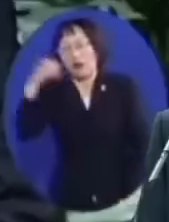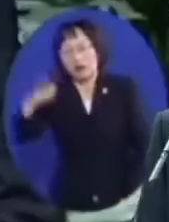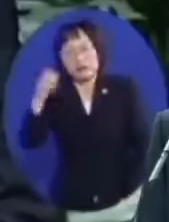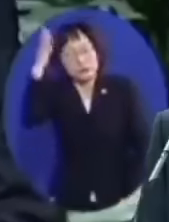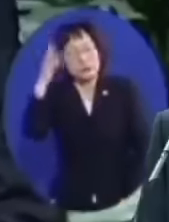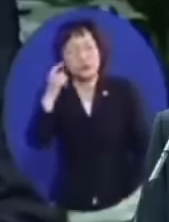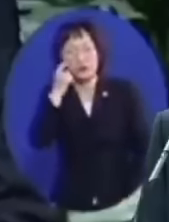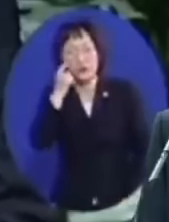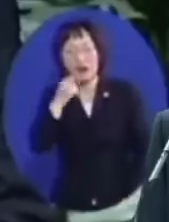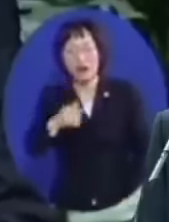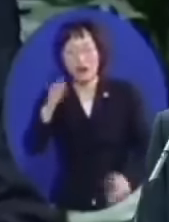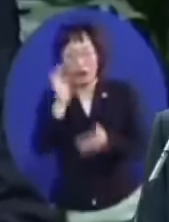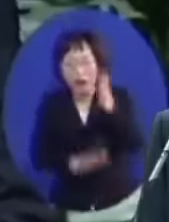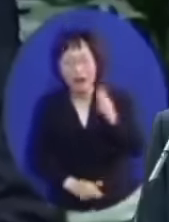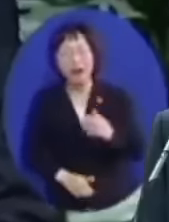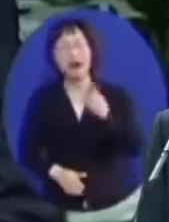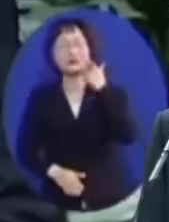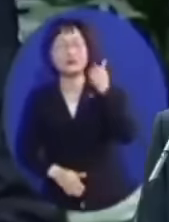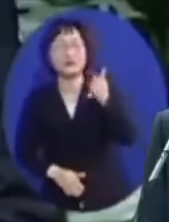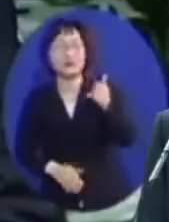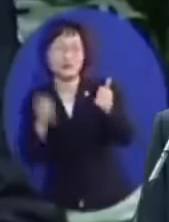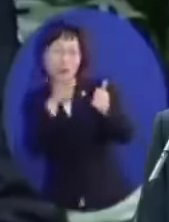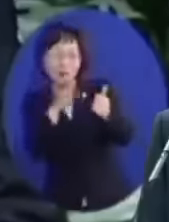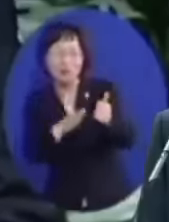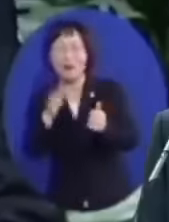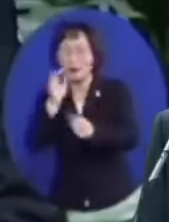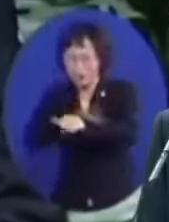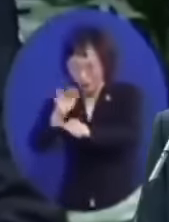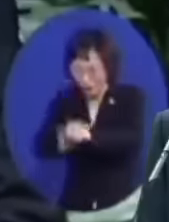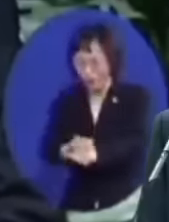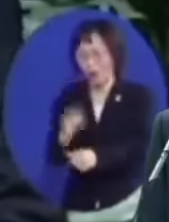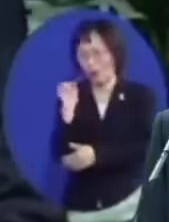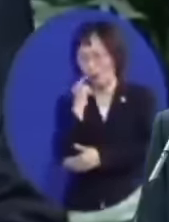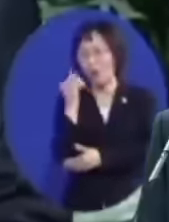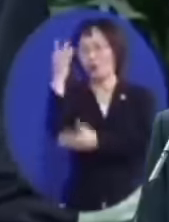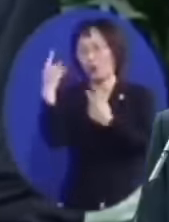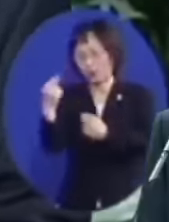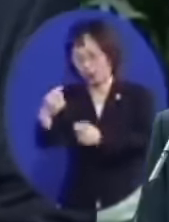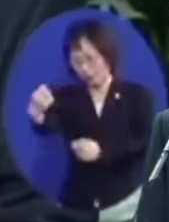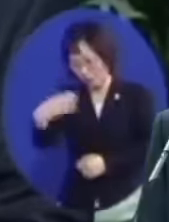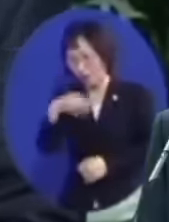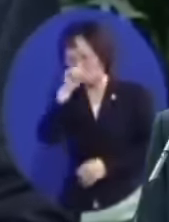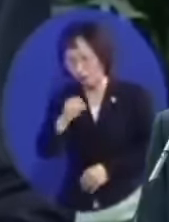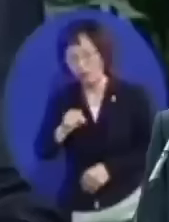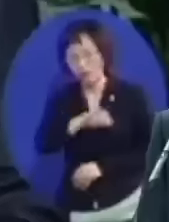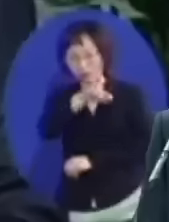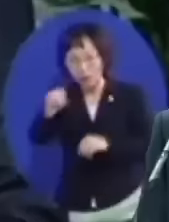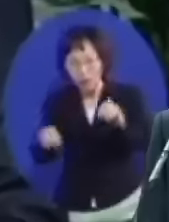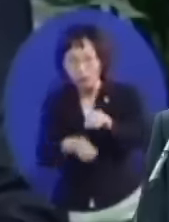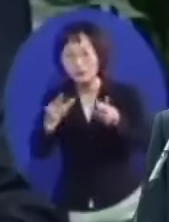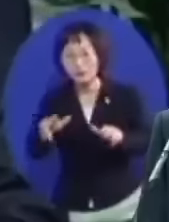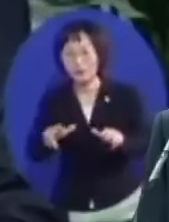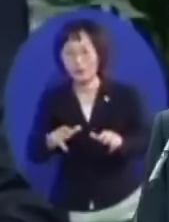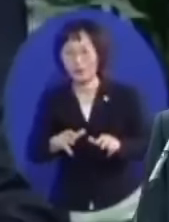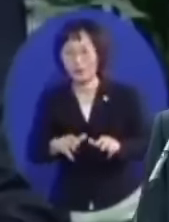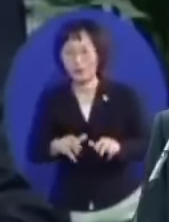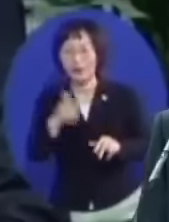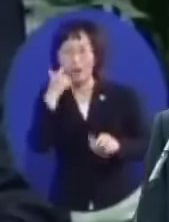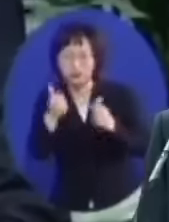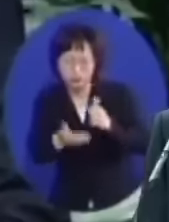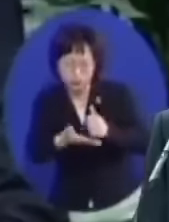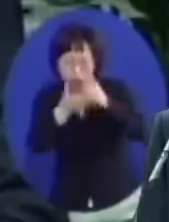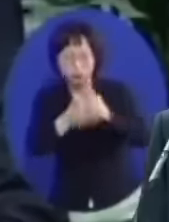그때 아버지가 아 그랬냐 그 잘했구나 야 참 영광스럽다 그 말 한마디만 해주셔도 내가 얼마나 아버지를